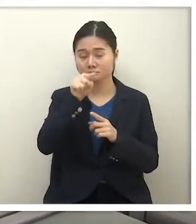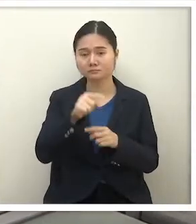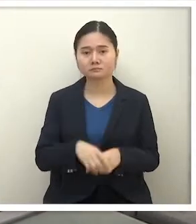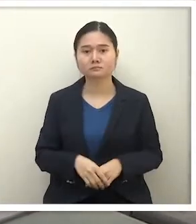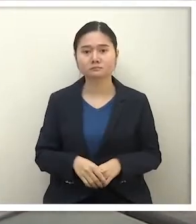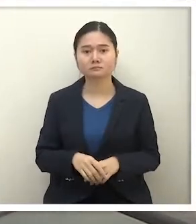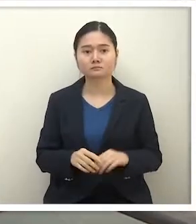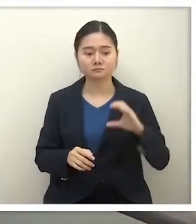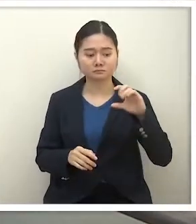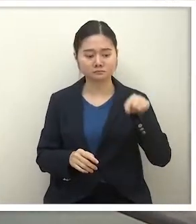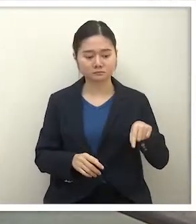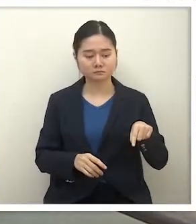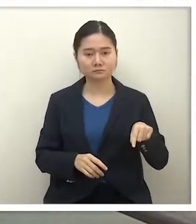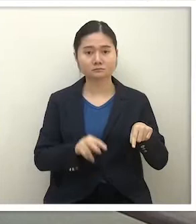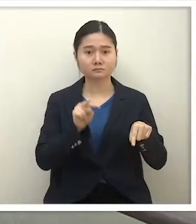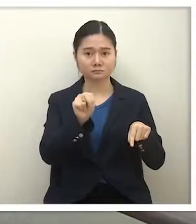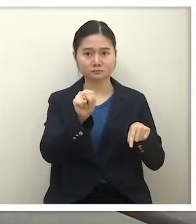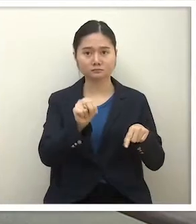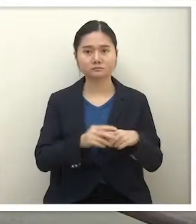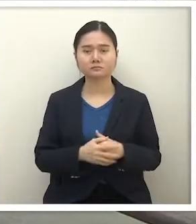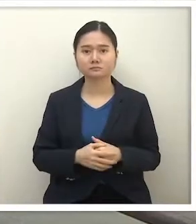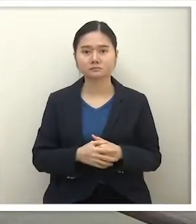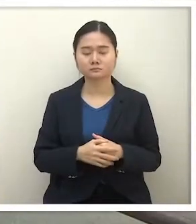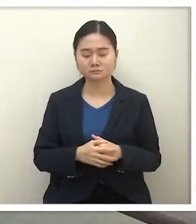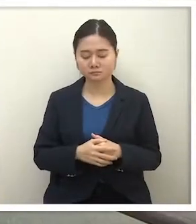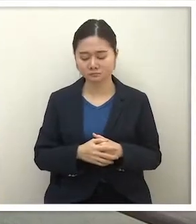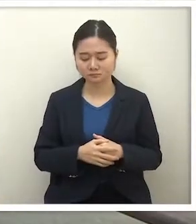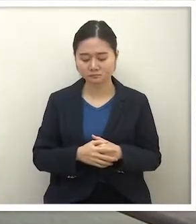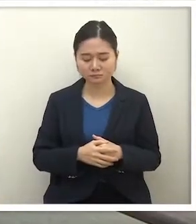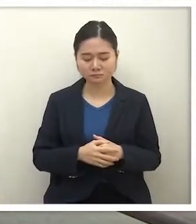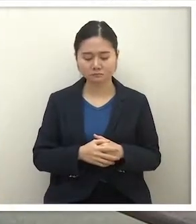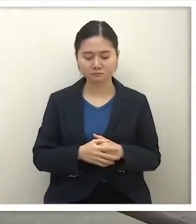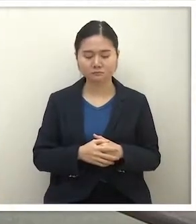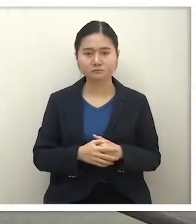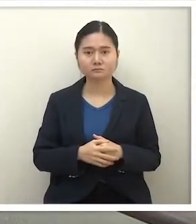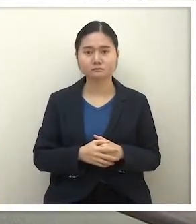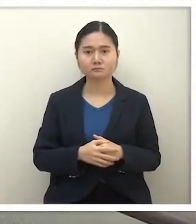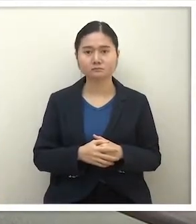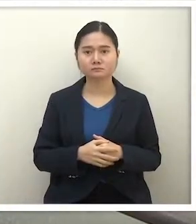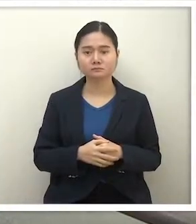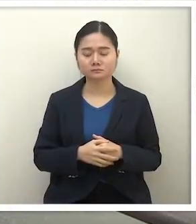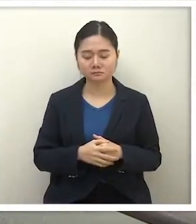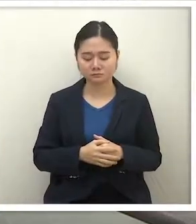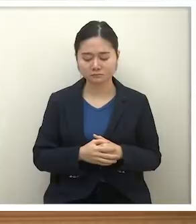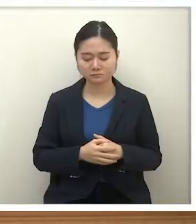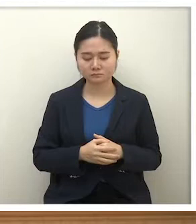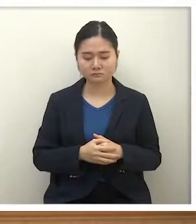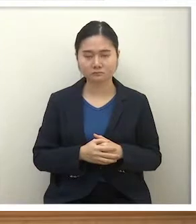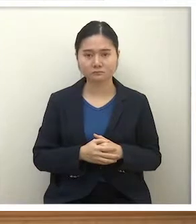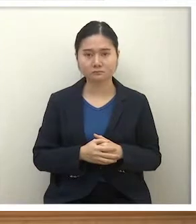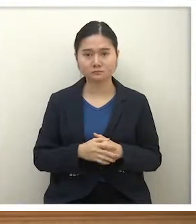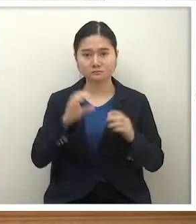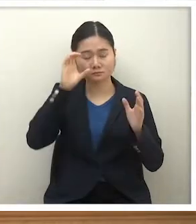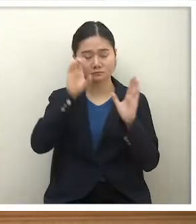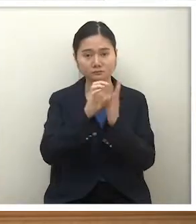new control n นะครับกดเลยอาจจะได้ไฟล์ใหม่ขึ้นม